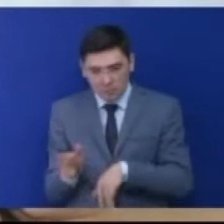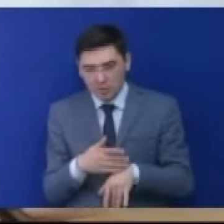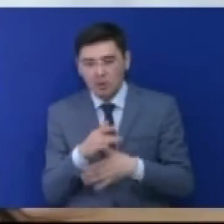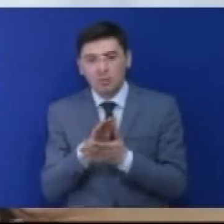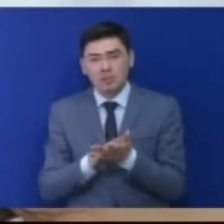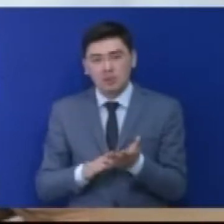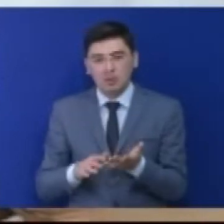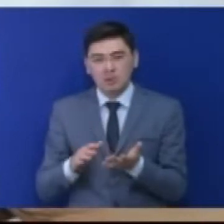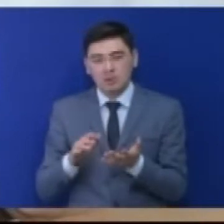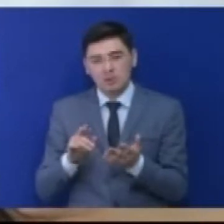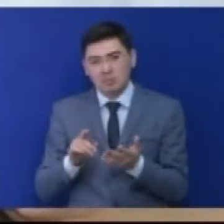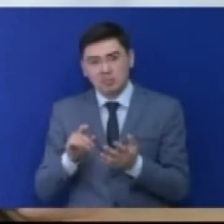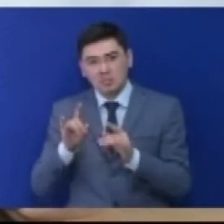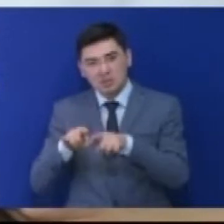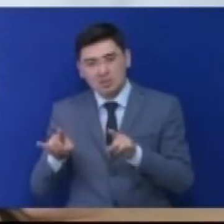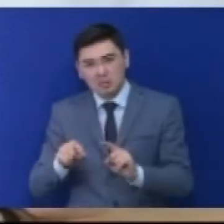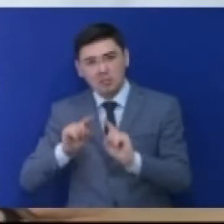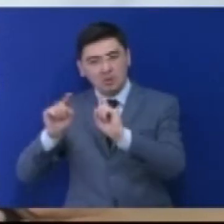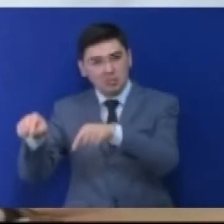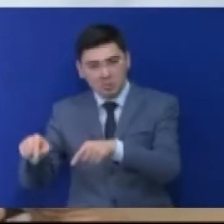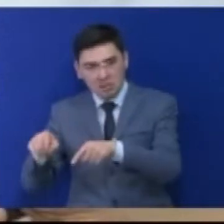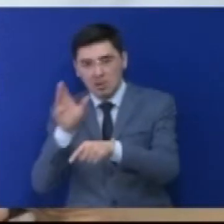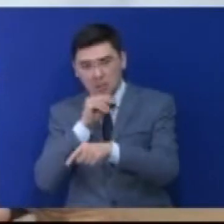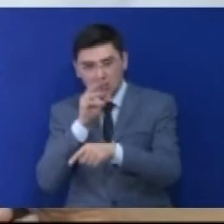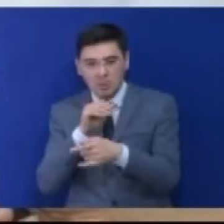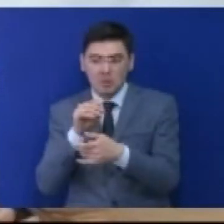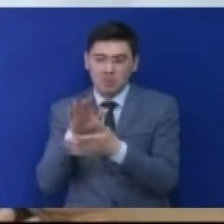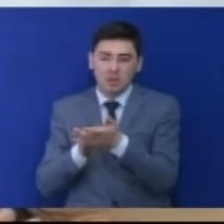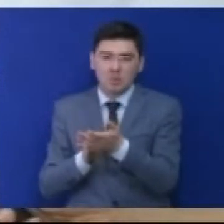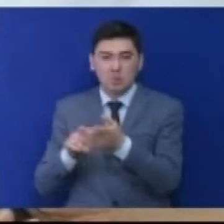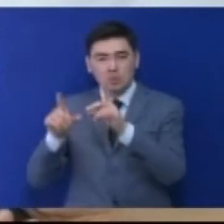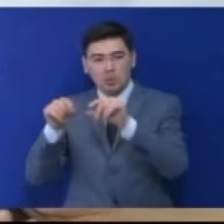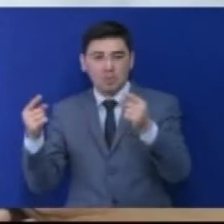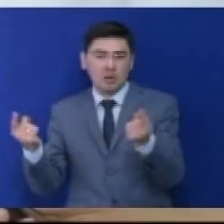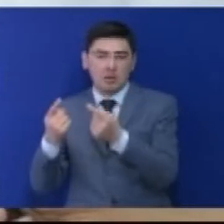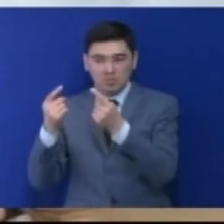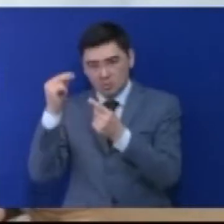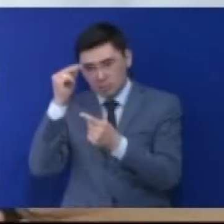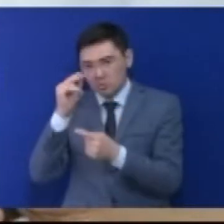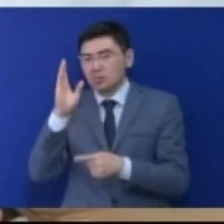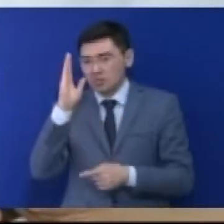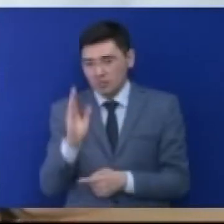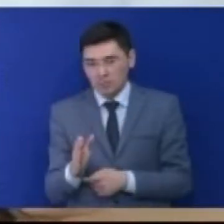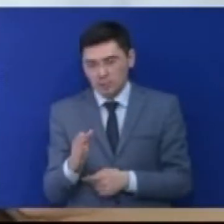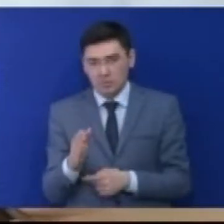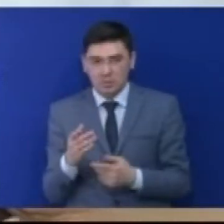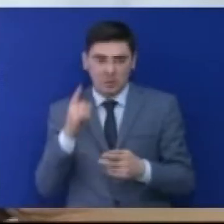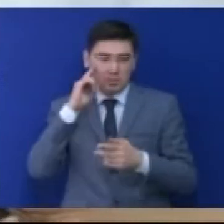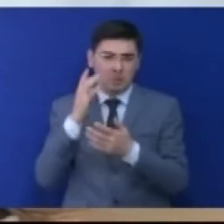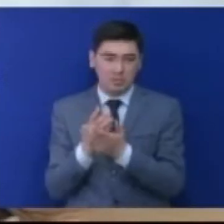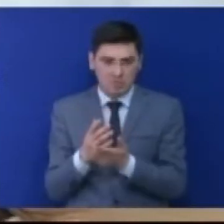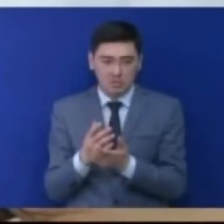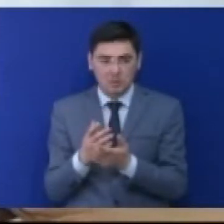многие интегрированы в детские сады, а далее они пойдут в общеобразовательную школу. То есть они будут